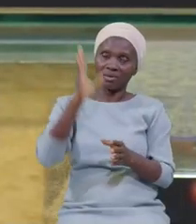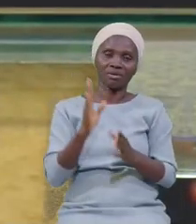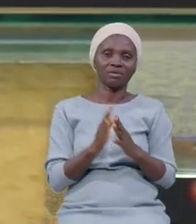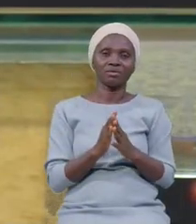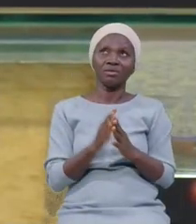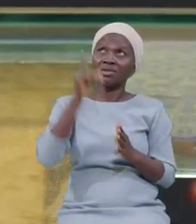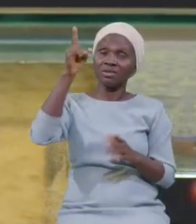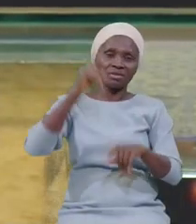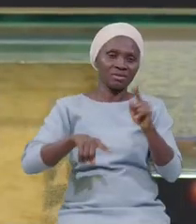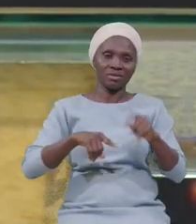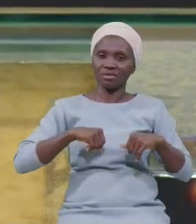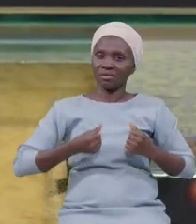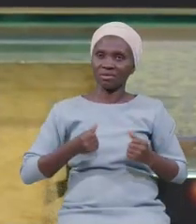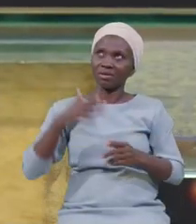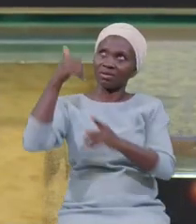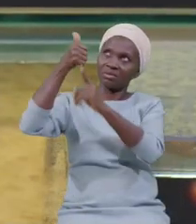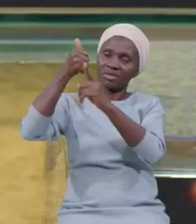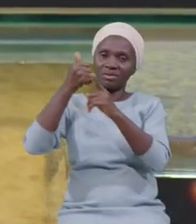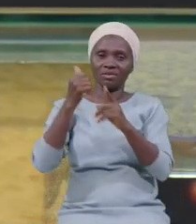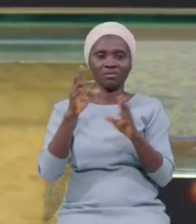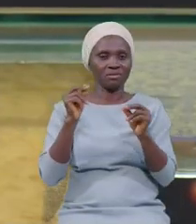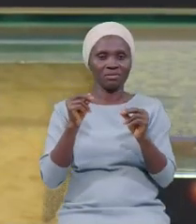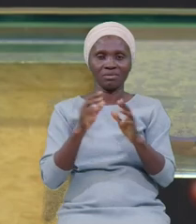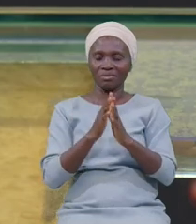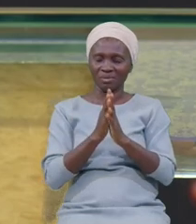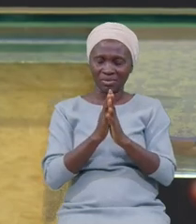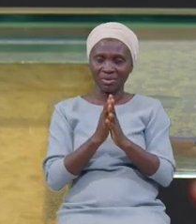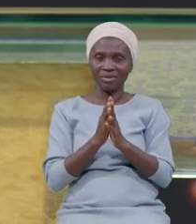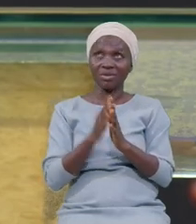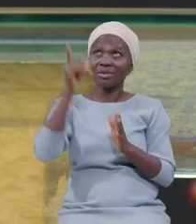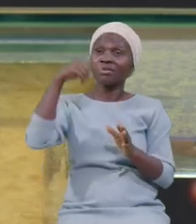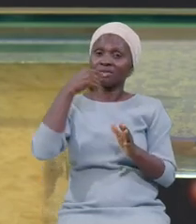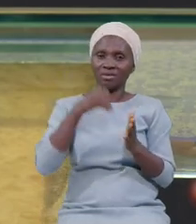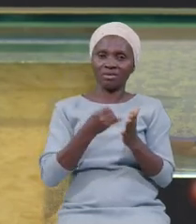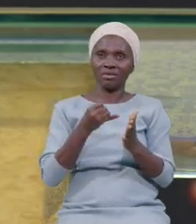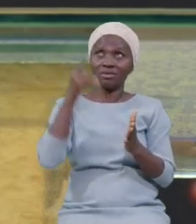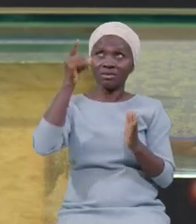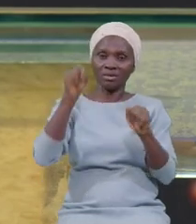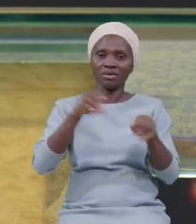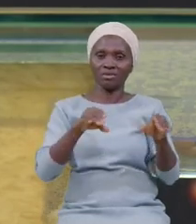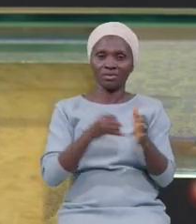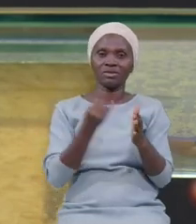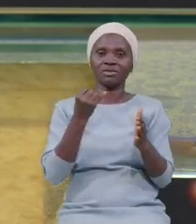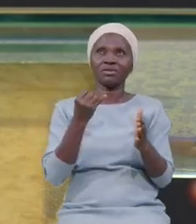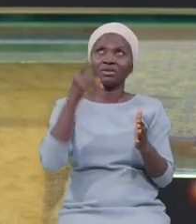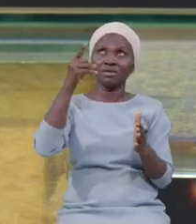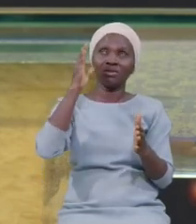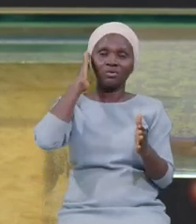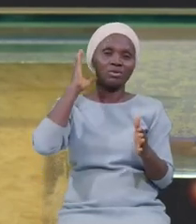Il est le Dieu fidèle. Il ne peut pas se renier. Il a dit, il le fera.